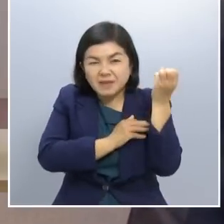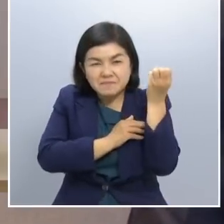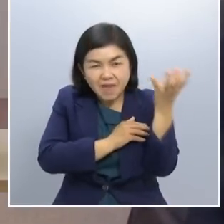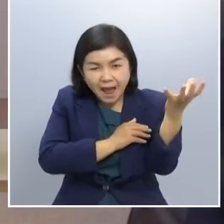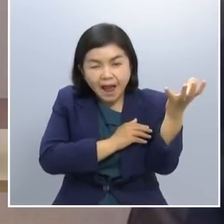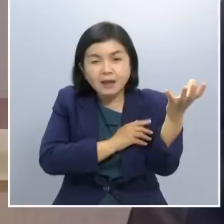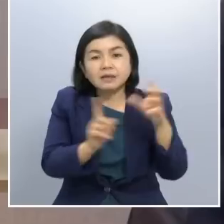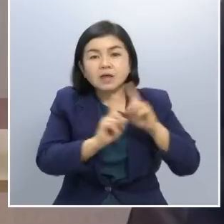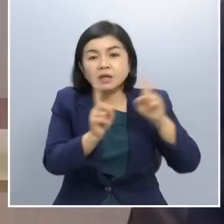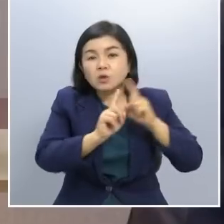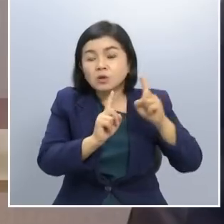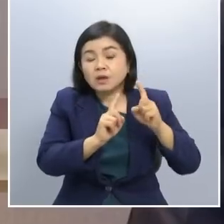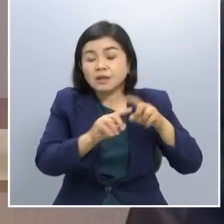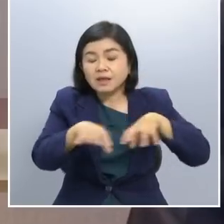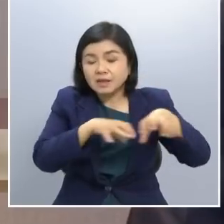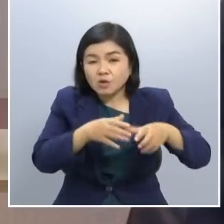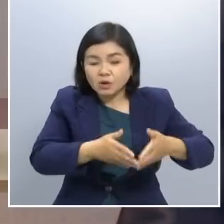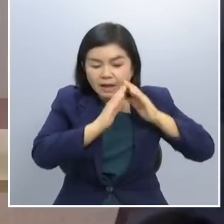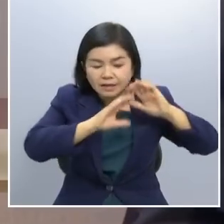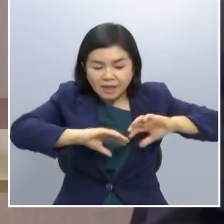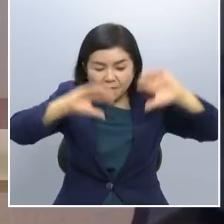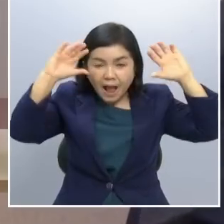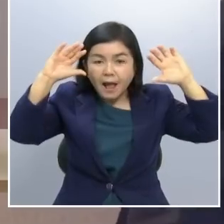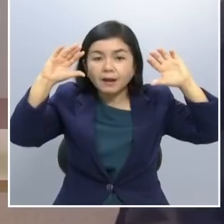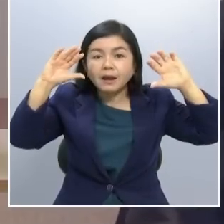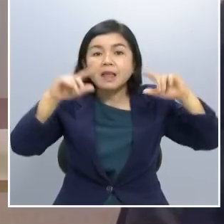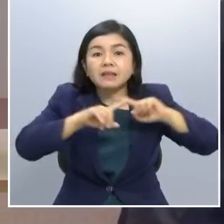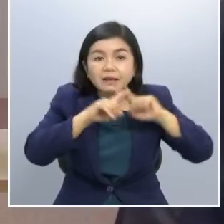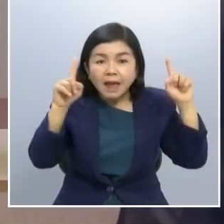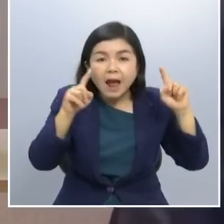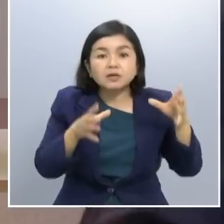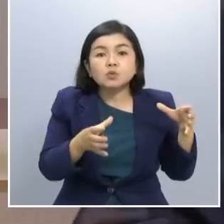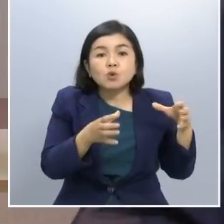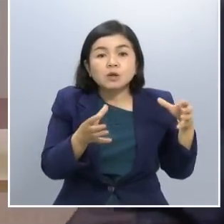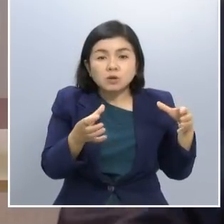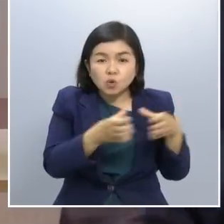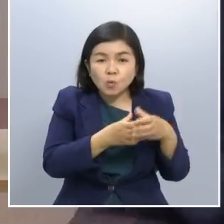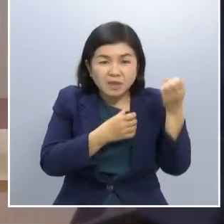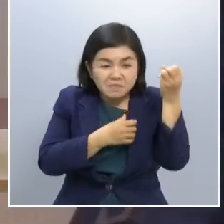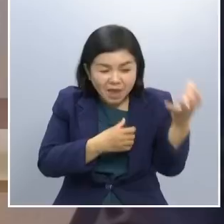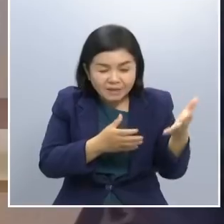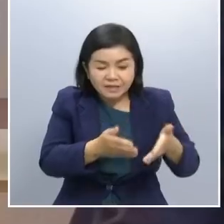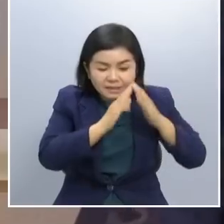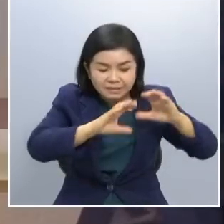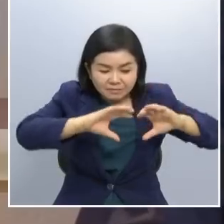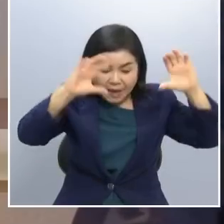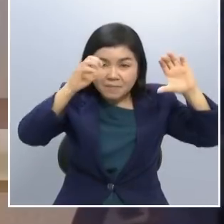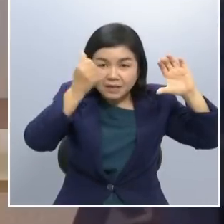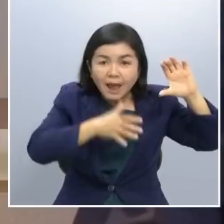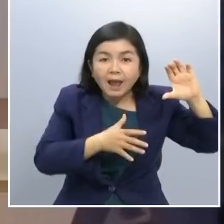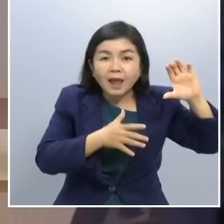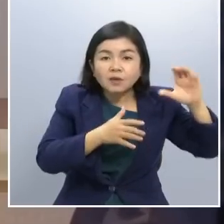เป็นผู้จัดตั้งรัฐบาลยกเว้นเฉพาะอันดับ 1ประสบปัญหาไม่สามารถจัดตั้งรัฐบาลได้ก็ถึงจะไปช่วยพรรคอื่น